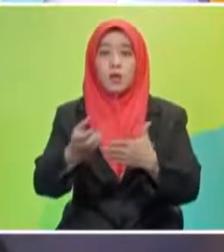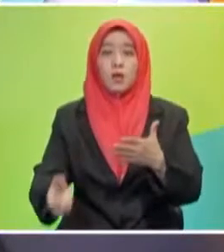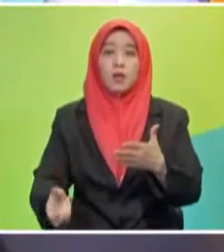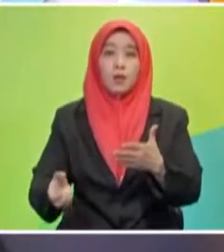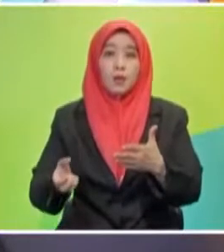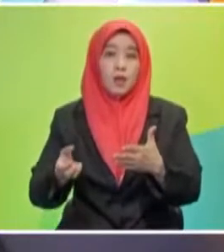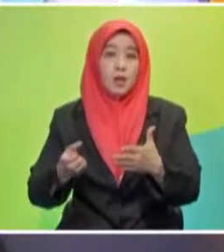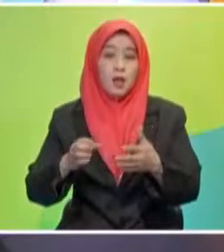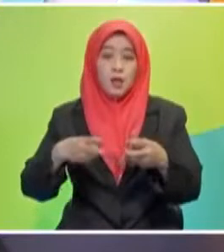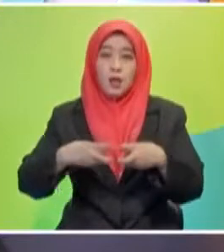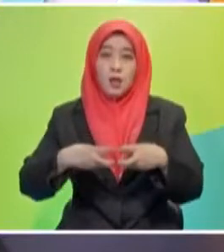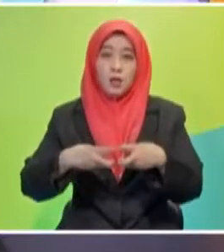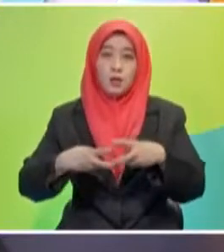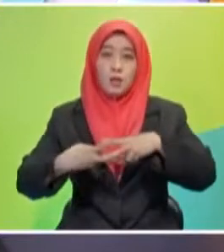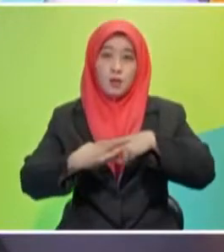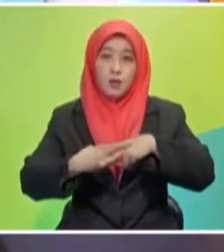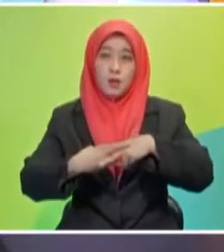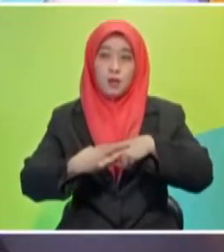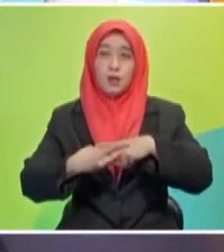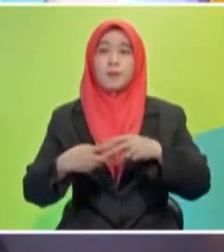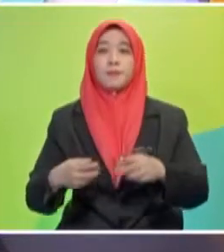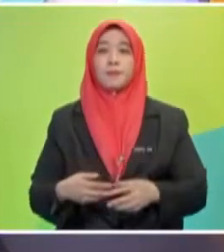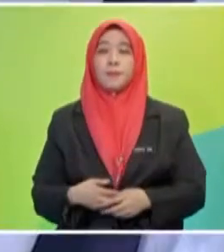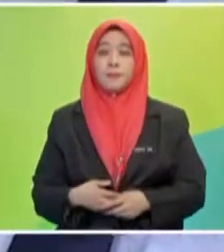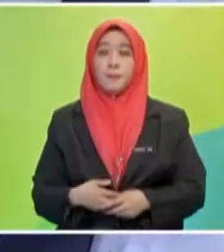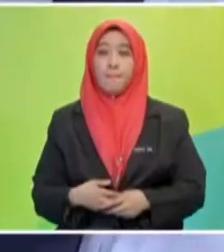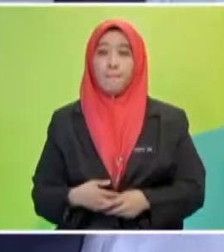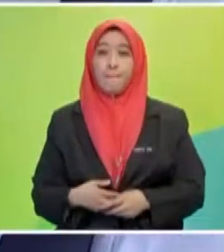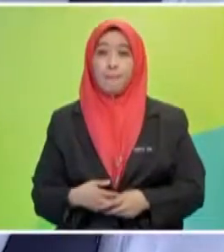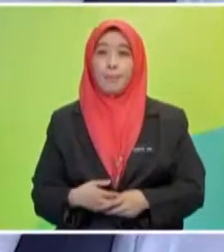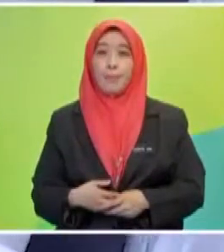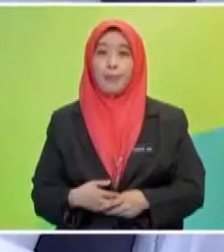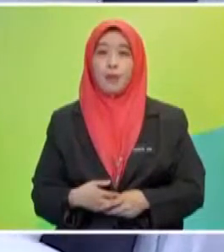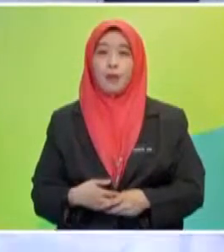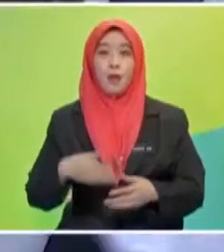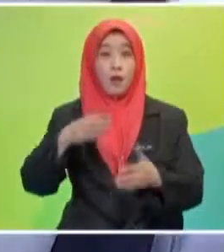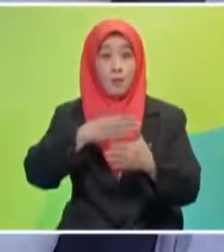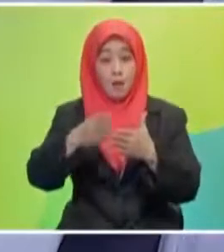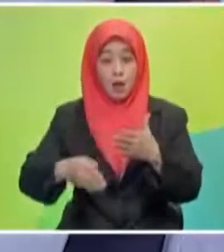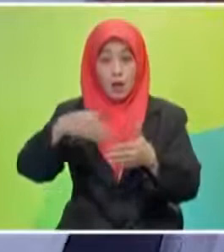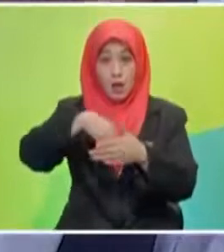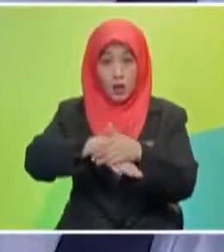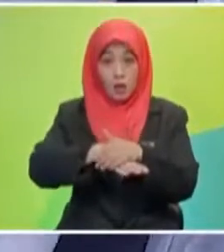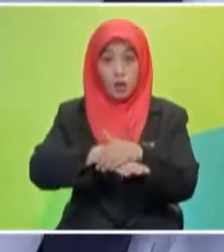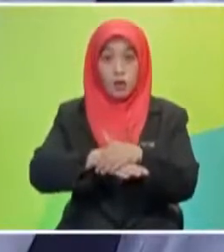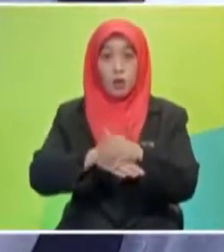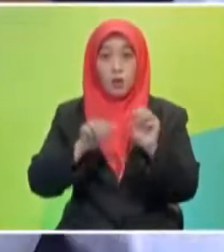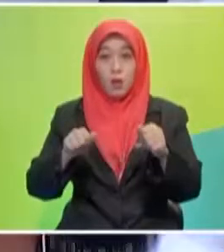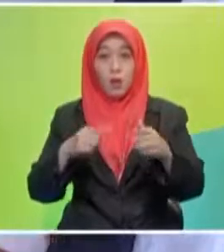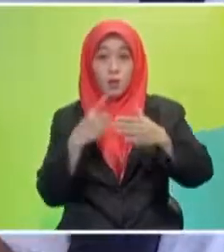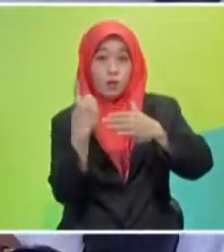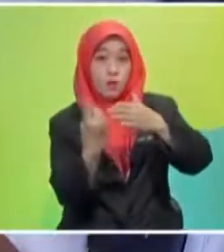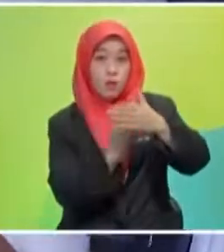untuk memanaskan kita tembus ketua bahagian dalam tuh dia akan memusingkan makanan tuh